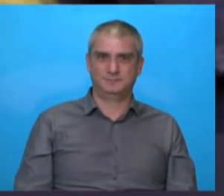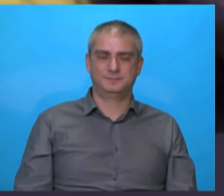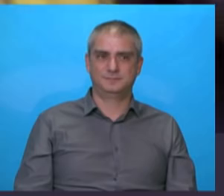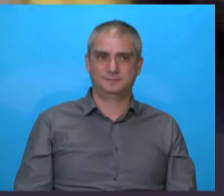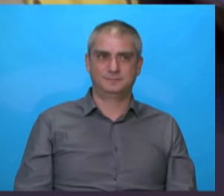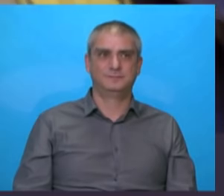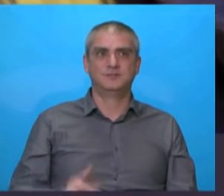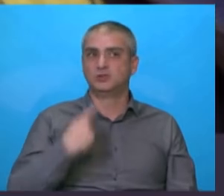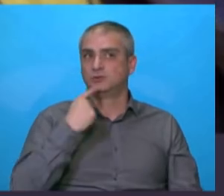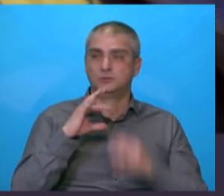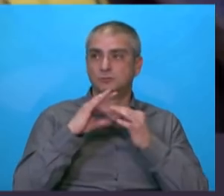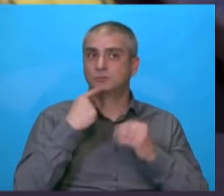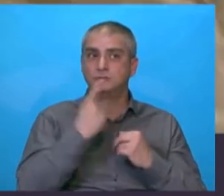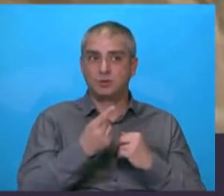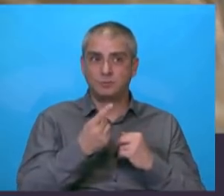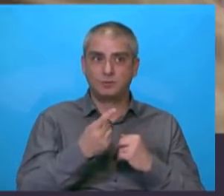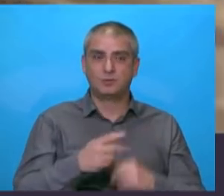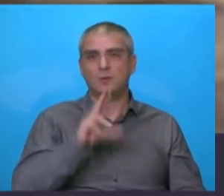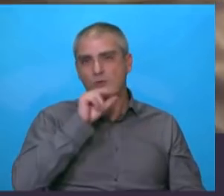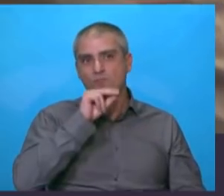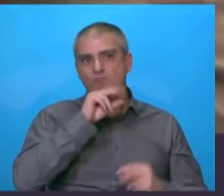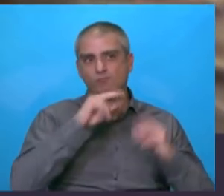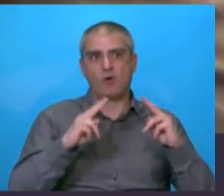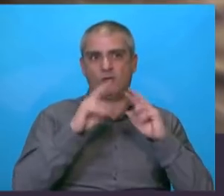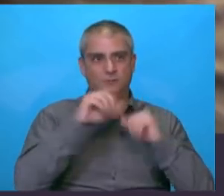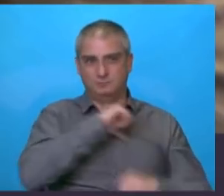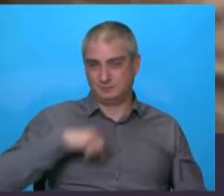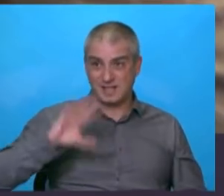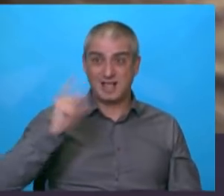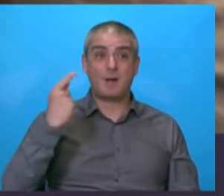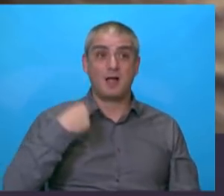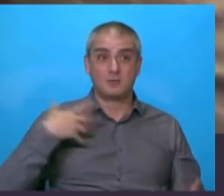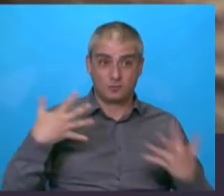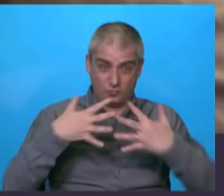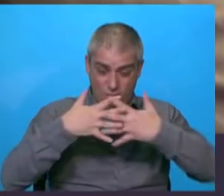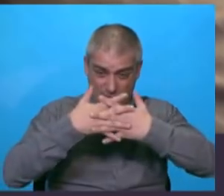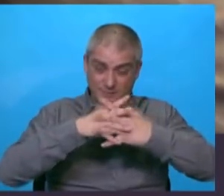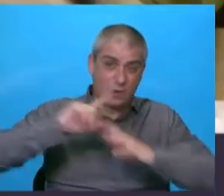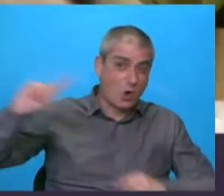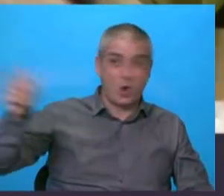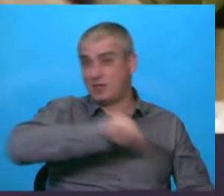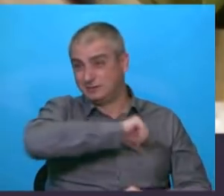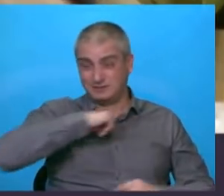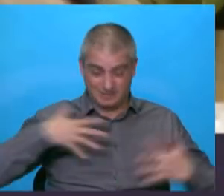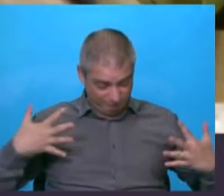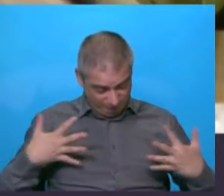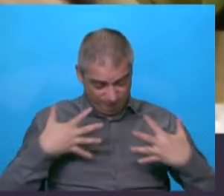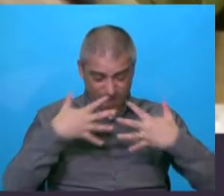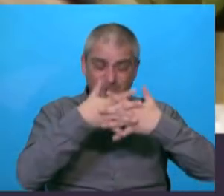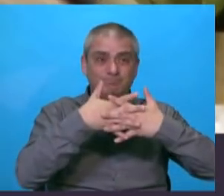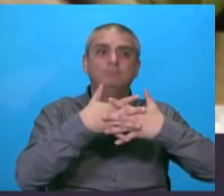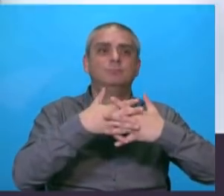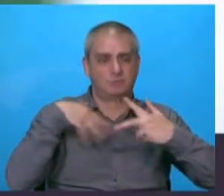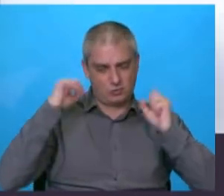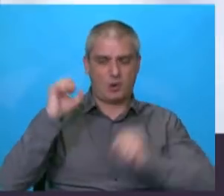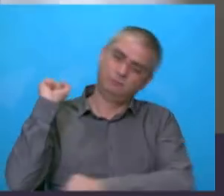פתגם שאומר, "צ'ונג'י-צ'ונג'ונג". אם אנחנו מתאחדים ביחד, כל הסינים מתאחדים ביחד, אנחנו יכולים לנצח את